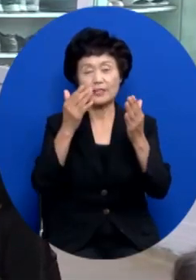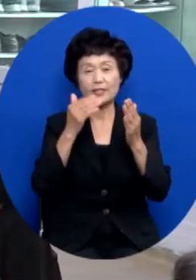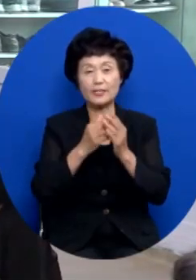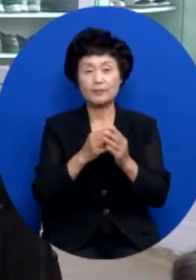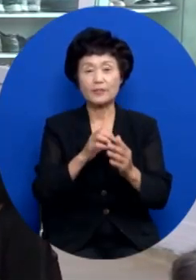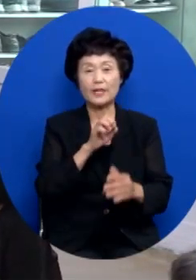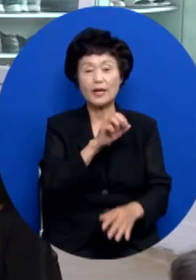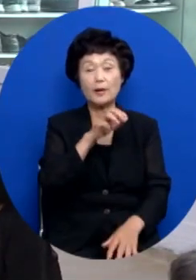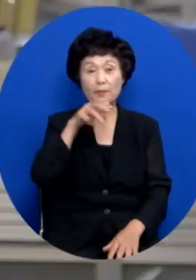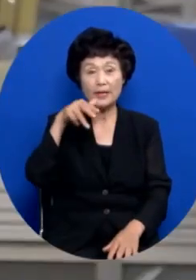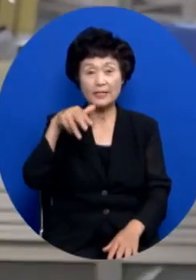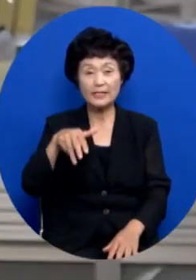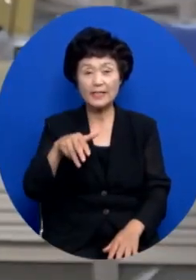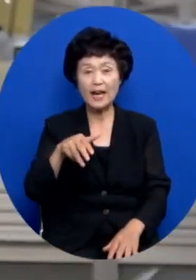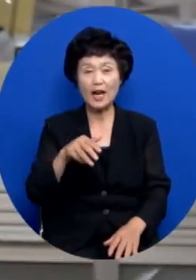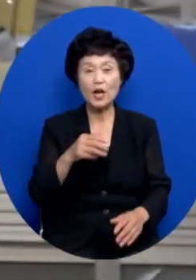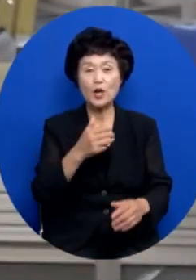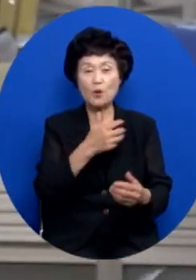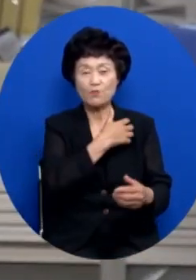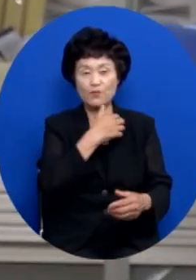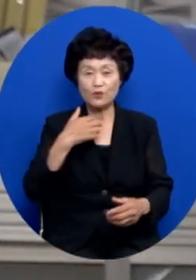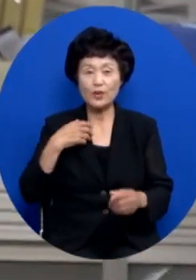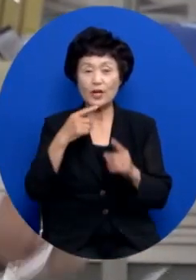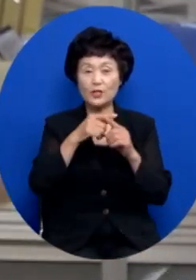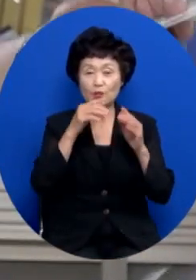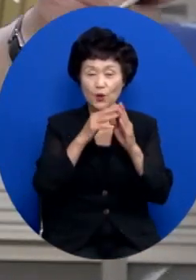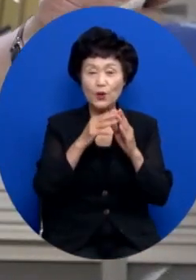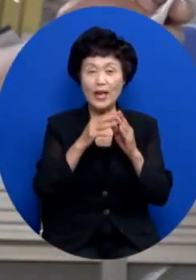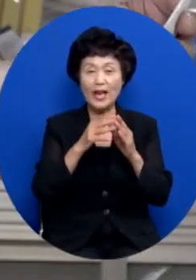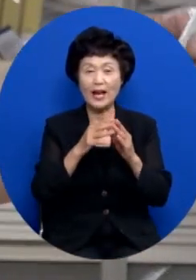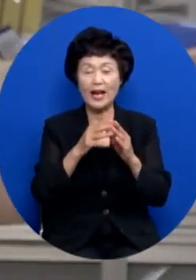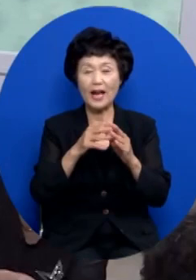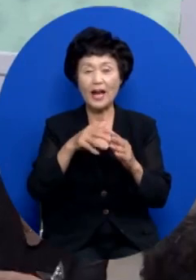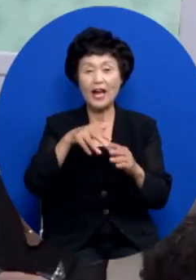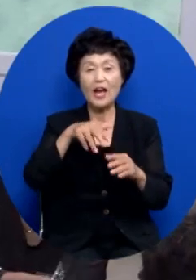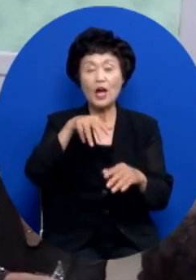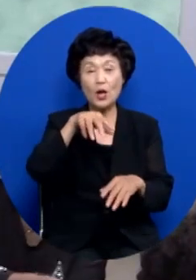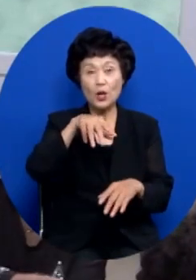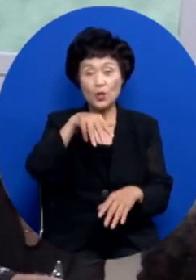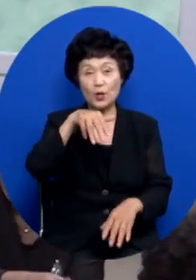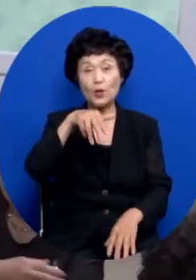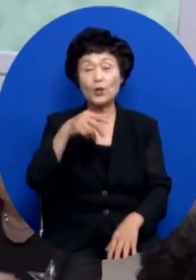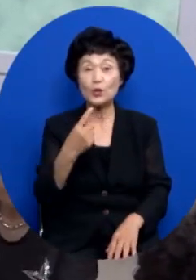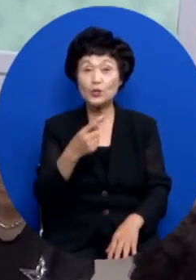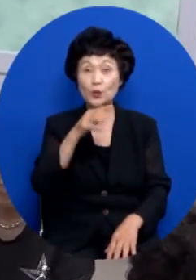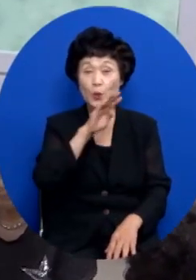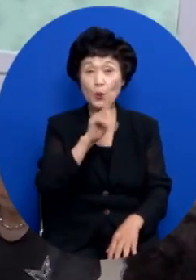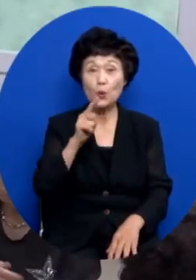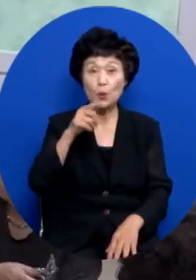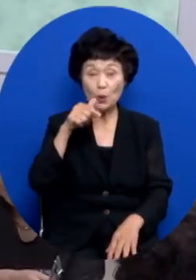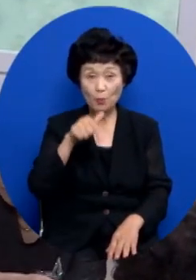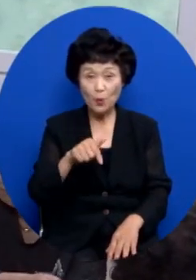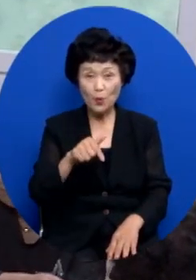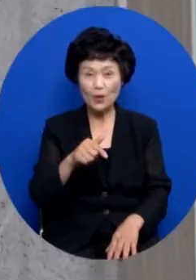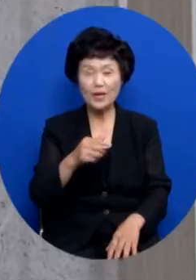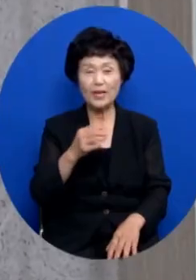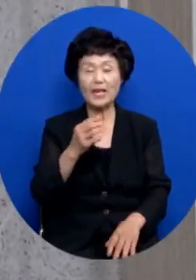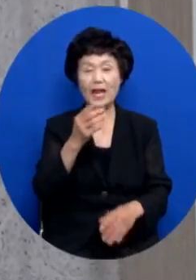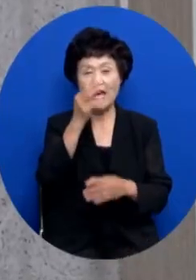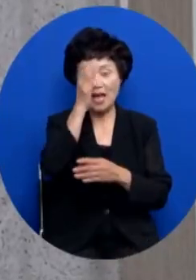평창 풍성한 교회가 초복을 맞이해 지역 이웃들에게 삼계탕을 제공했습니다 풍성한 교회 차은철 목사는